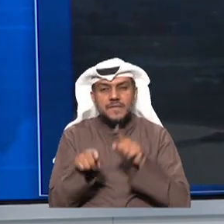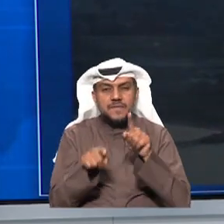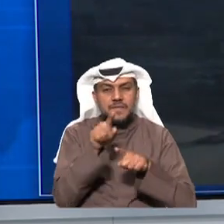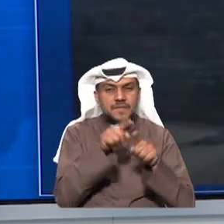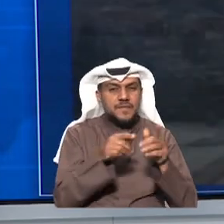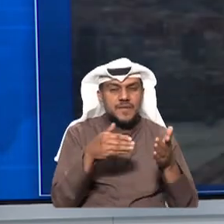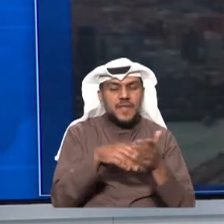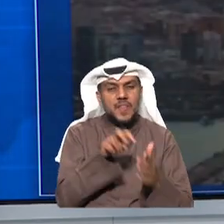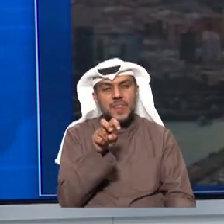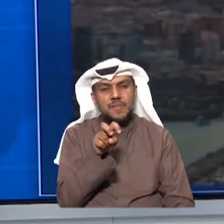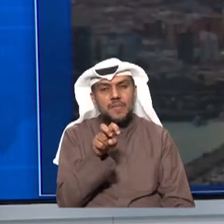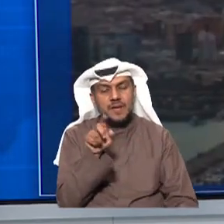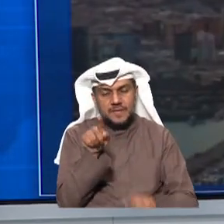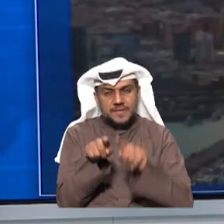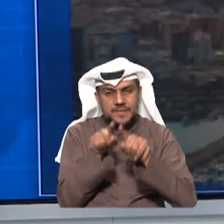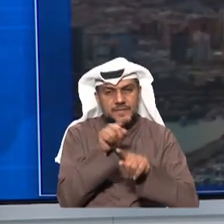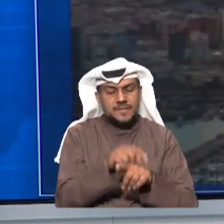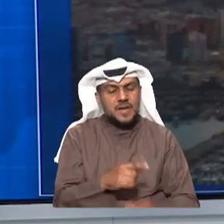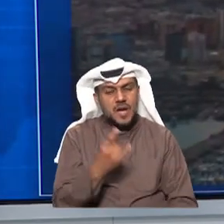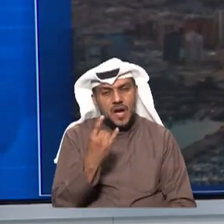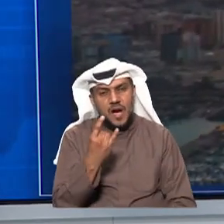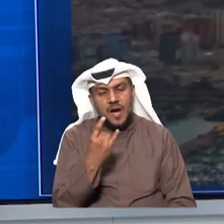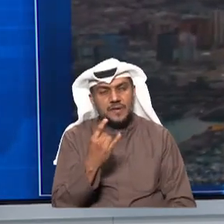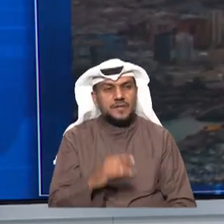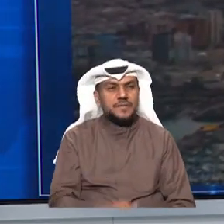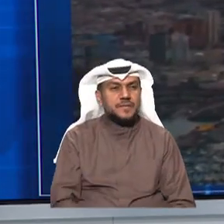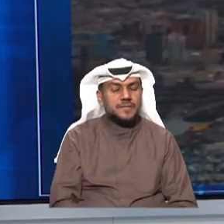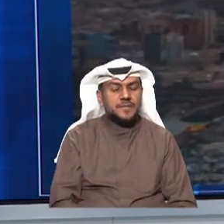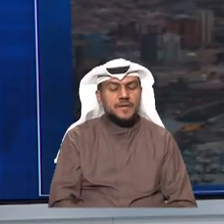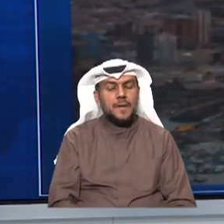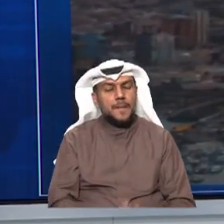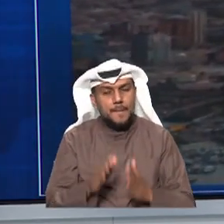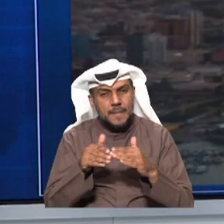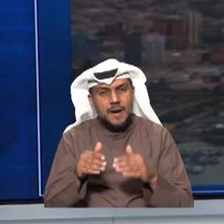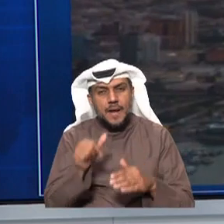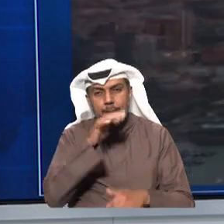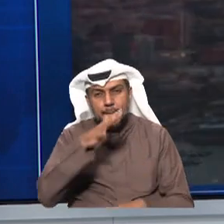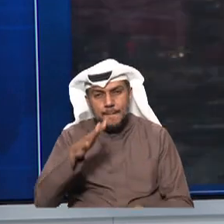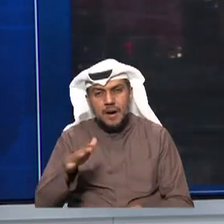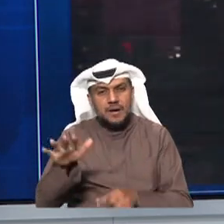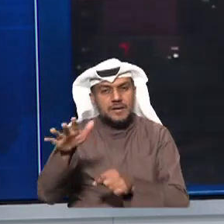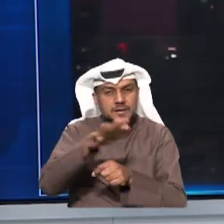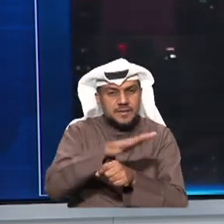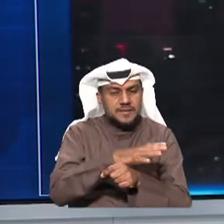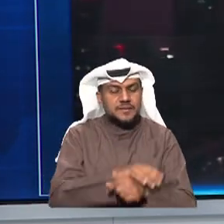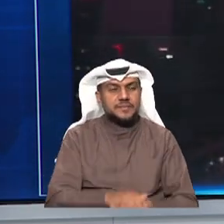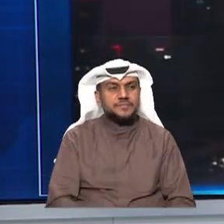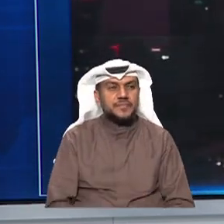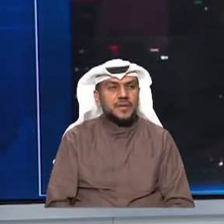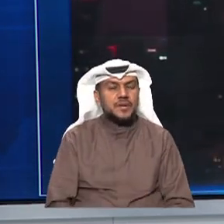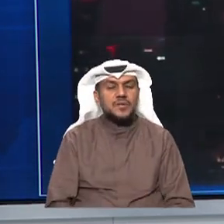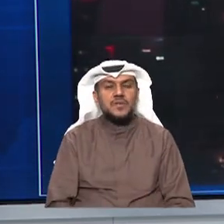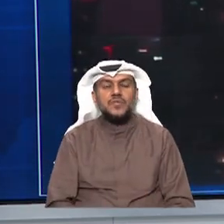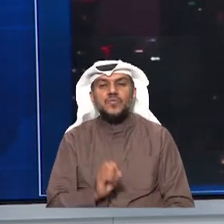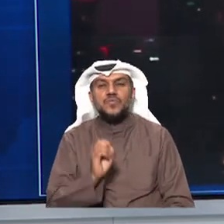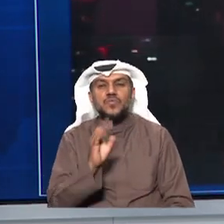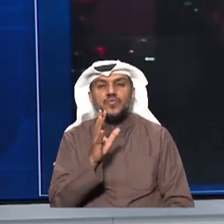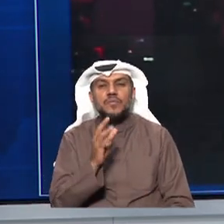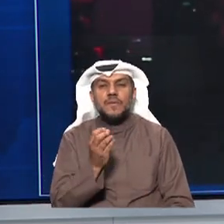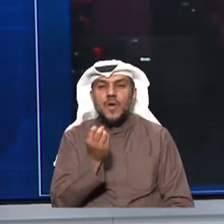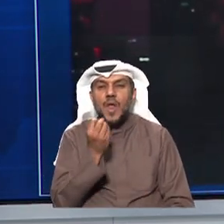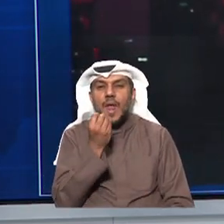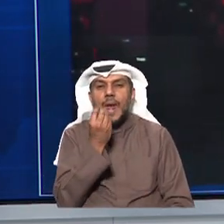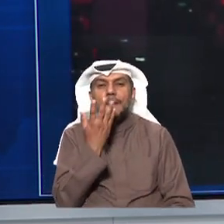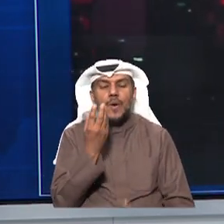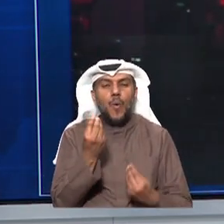إلى 8 درجات 10 درجات مئوية على المناطق الساحلية وكذلك الجزر. الأجواء بشكل عام في النهار أجواء ربيعية